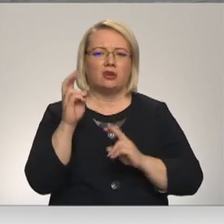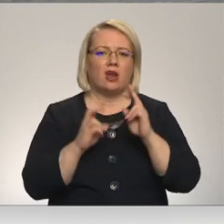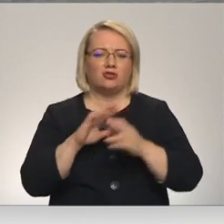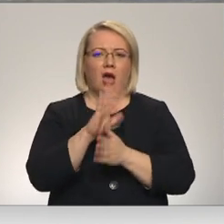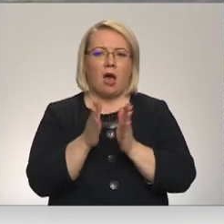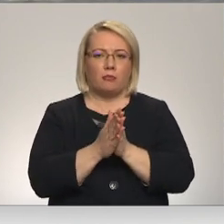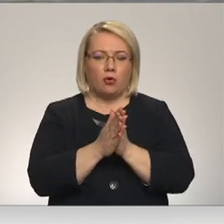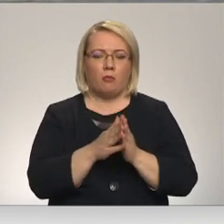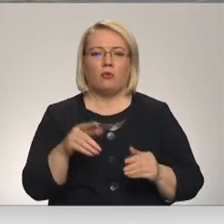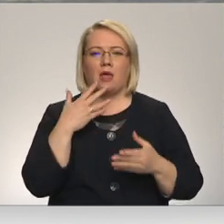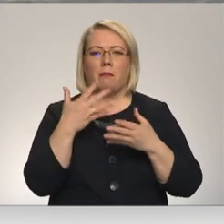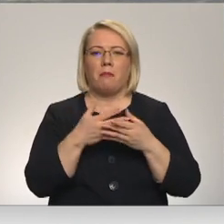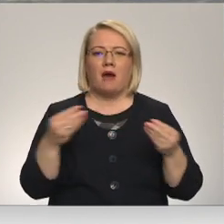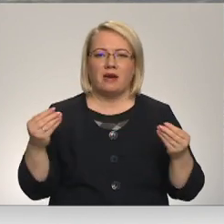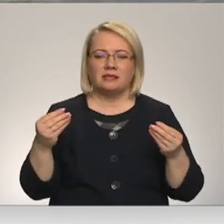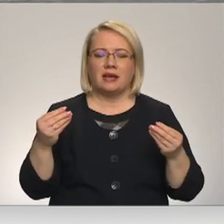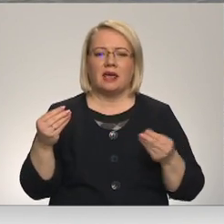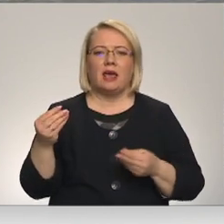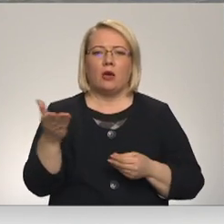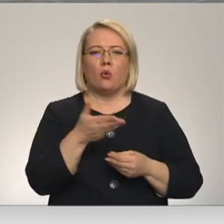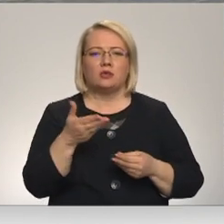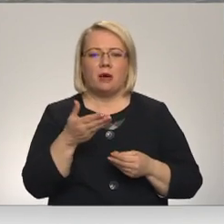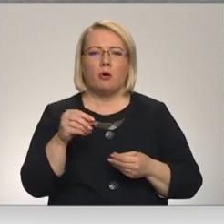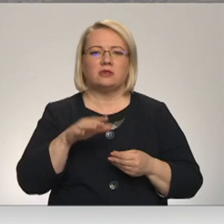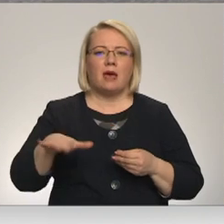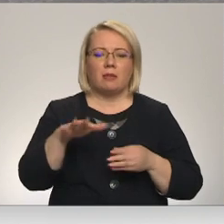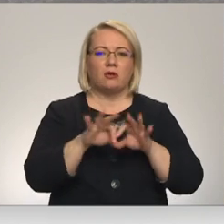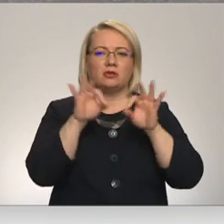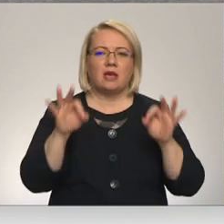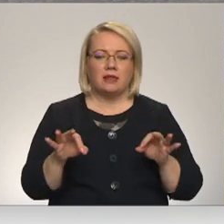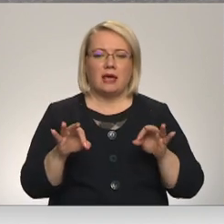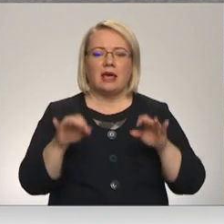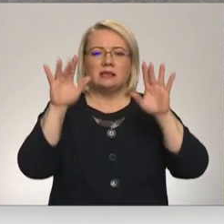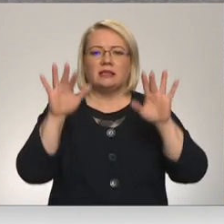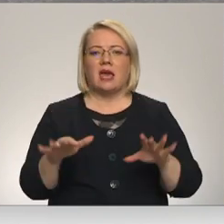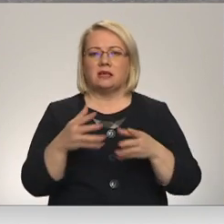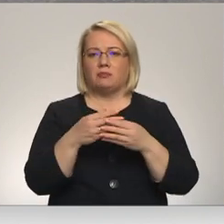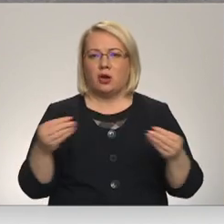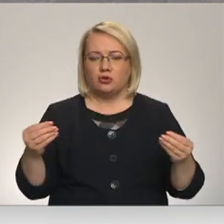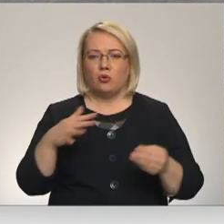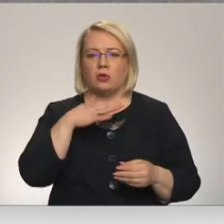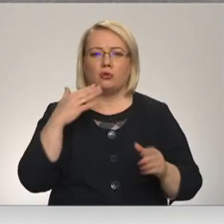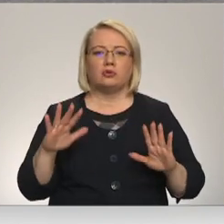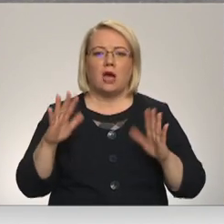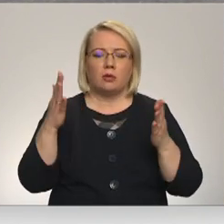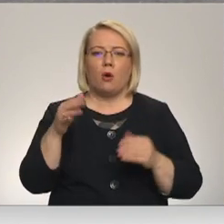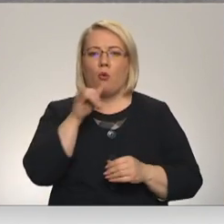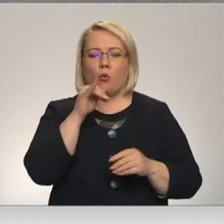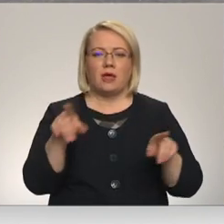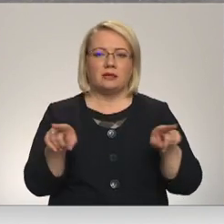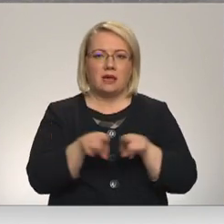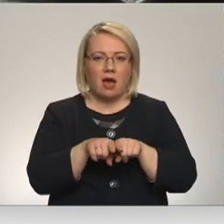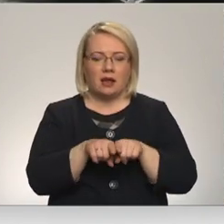Meteoroloģiskais pavasars Kurzemē un Zemgalē jau iestājies. No laukiem pazudus sniega sega un vairums gadījumos arī ūdens. Latvijas